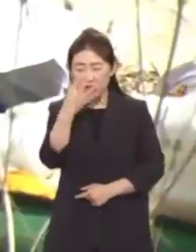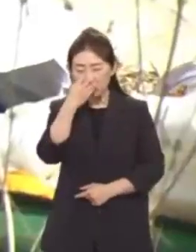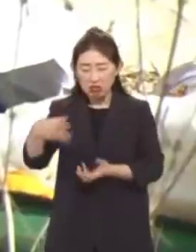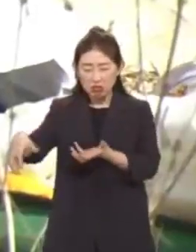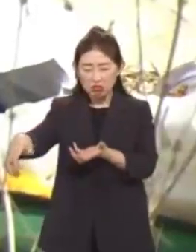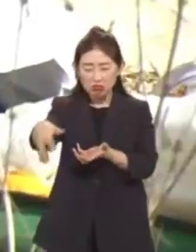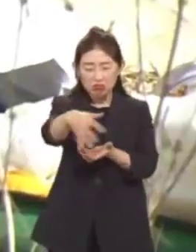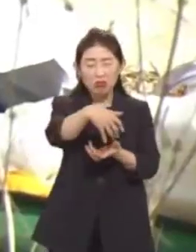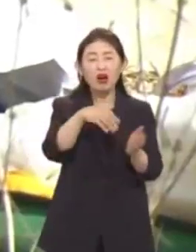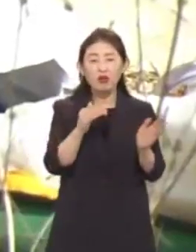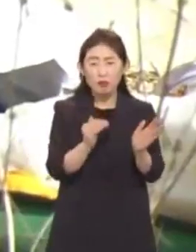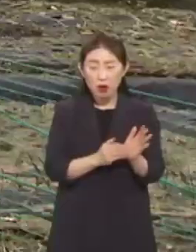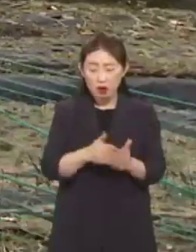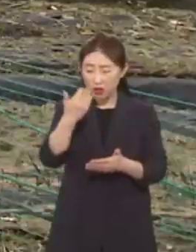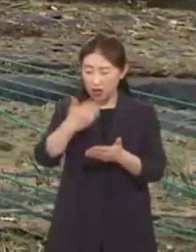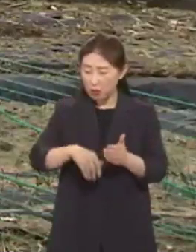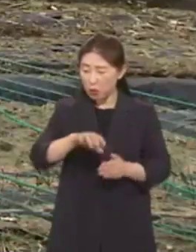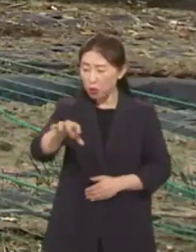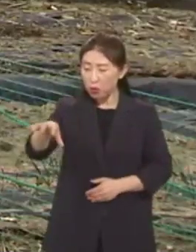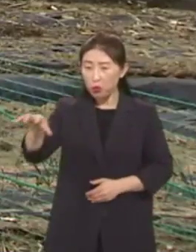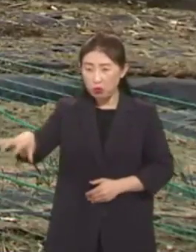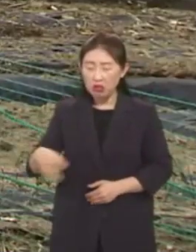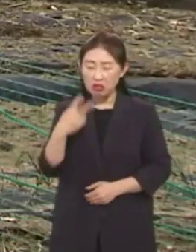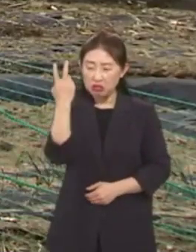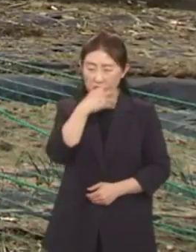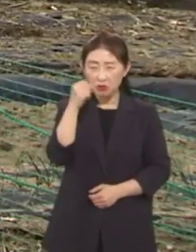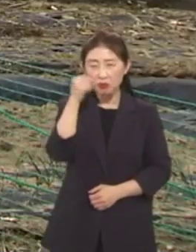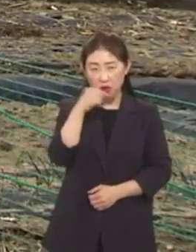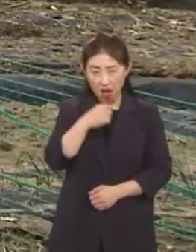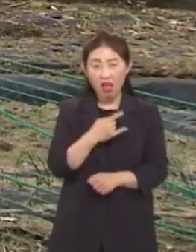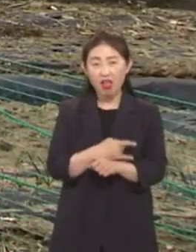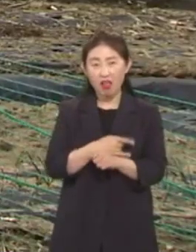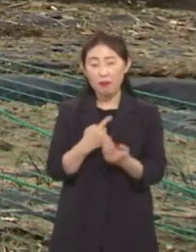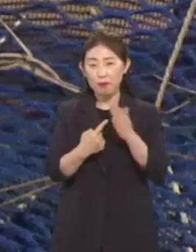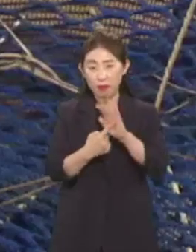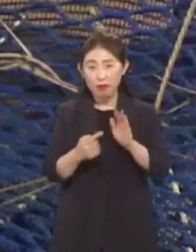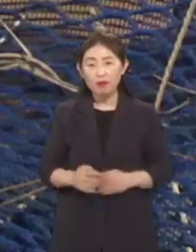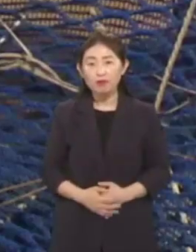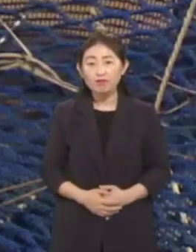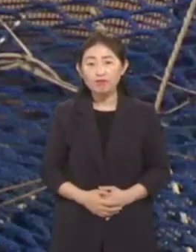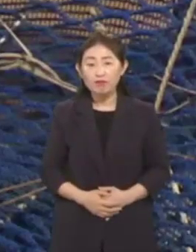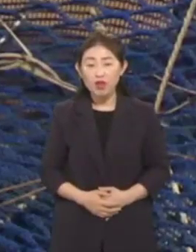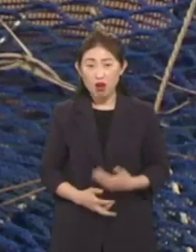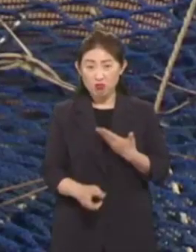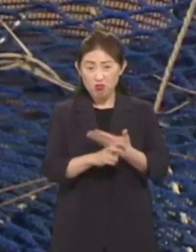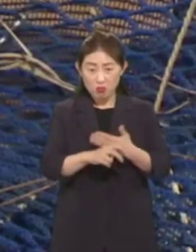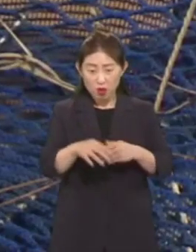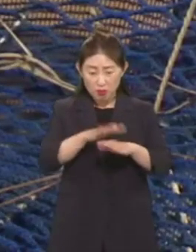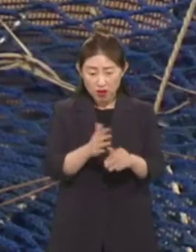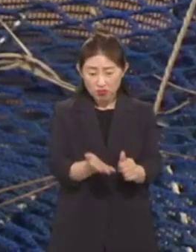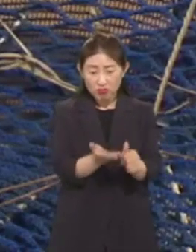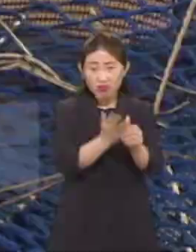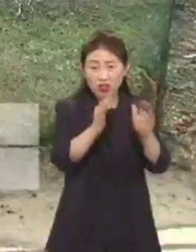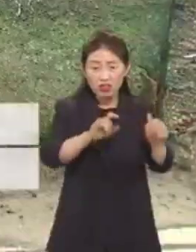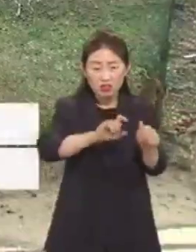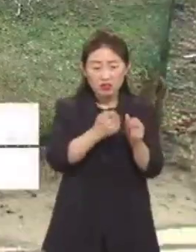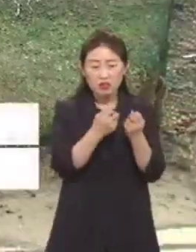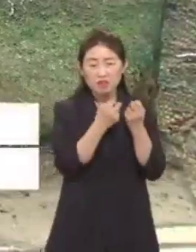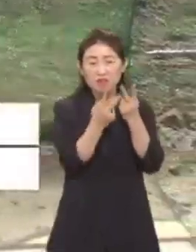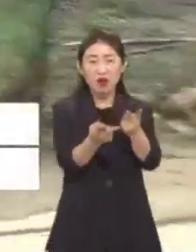수거 조치했고 나머지 구역에 대해서도 단속을 강화하겠다고 밝혔습니다. 이와 함께 불법 경작을 하는 주민에겐